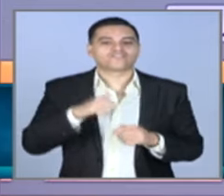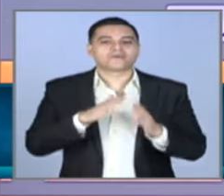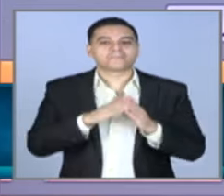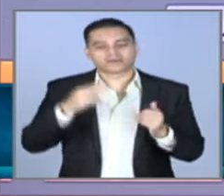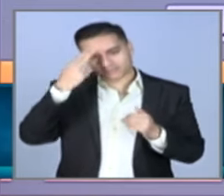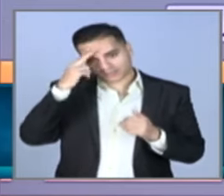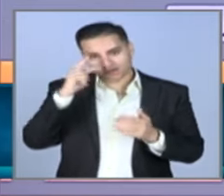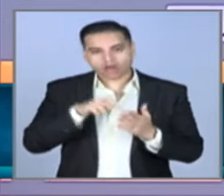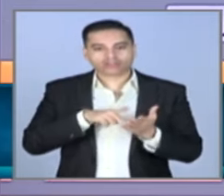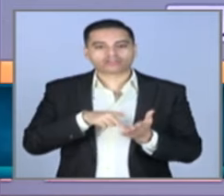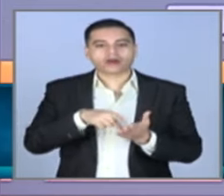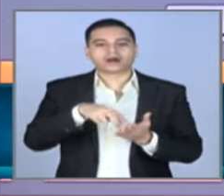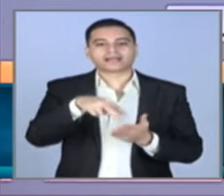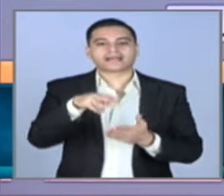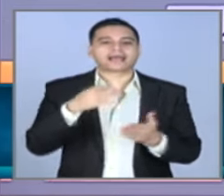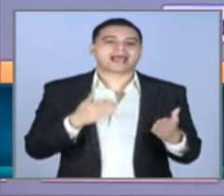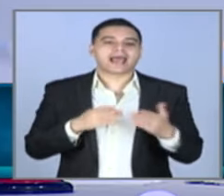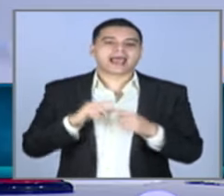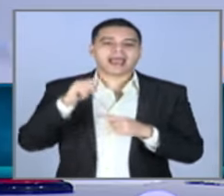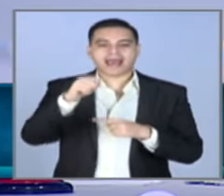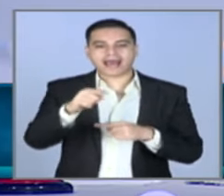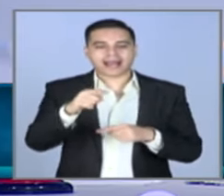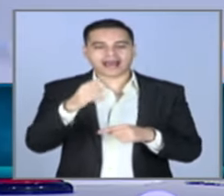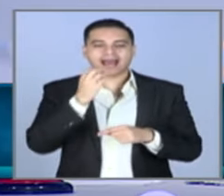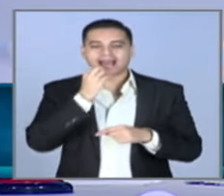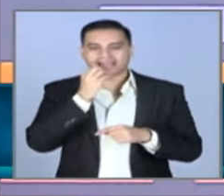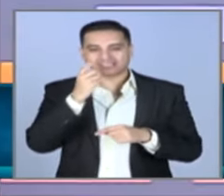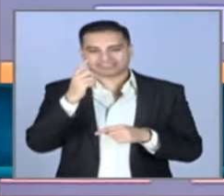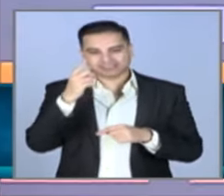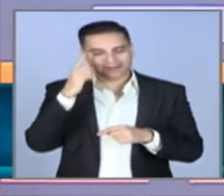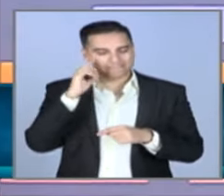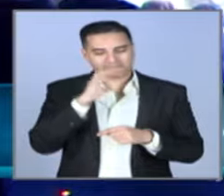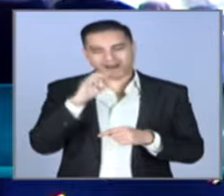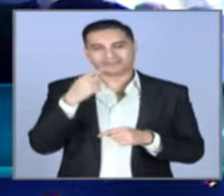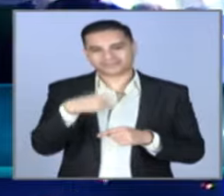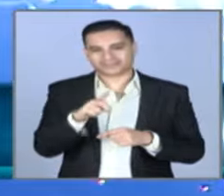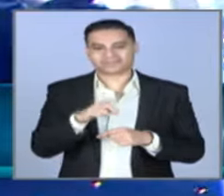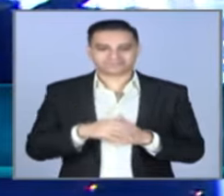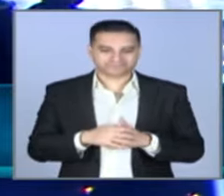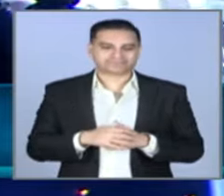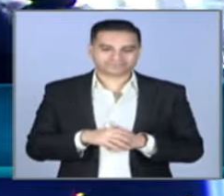المصرية. الطريق إلى إيلات. الطريق إلى إيلات، إجابة صحيحة.